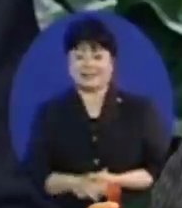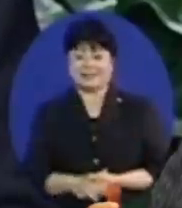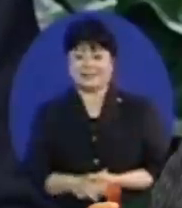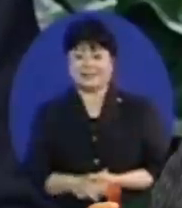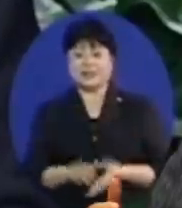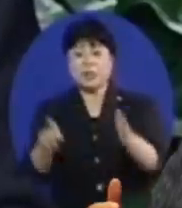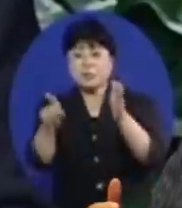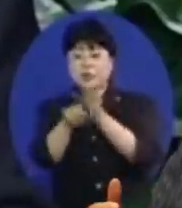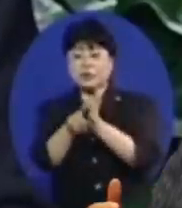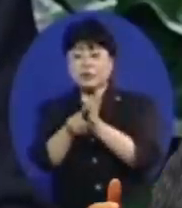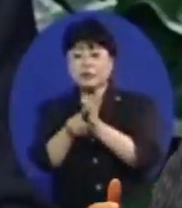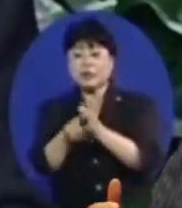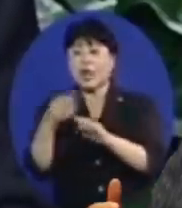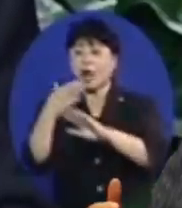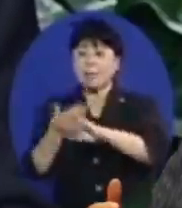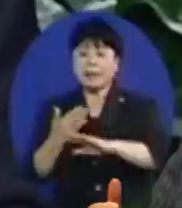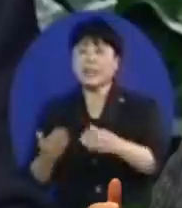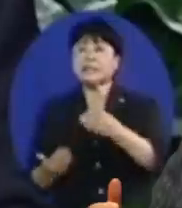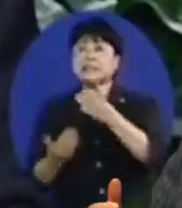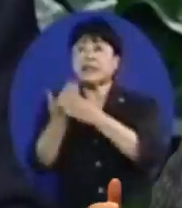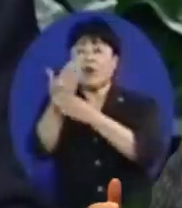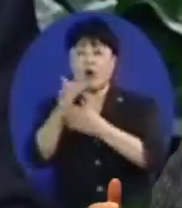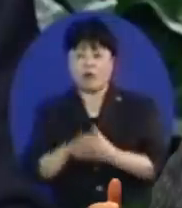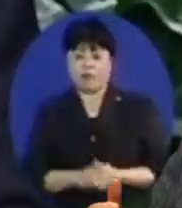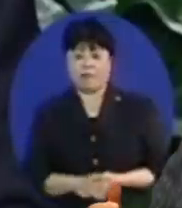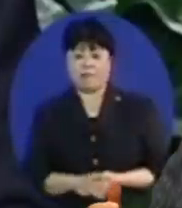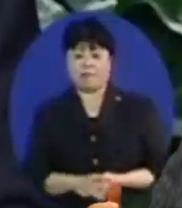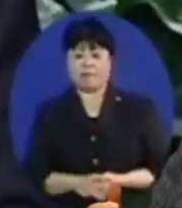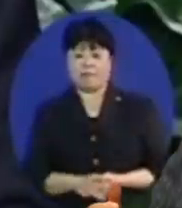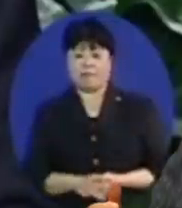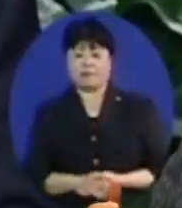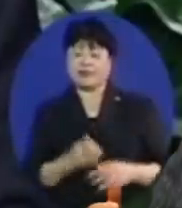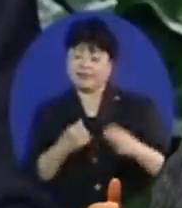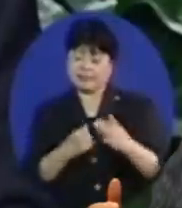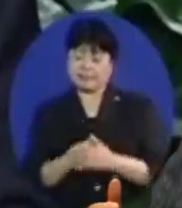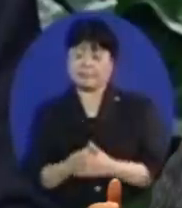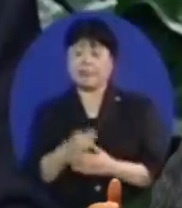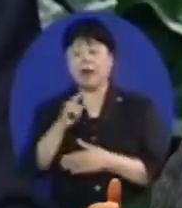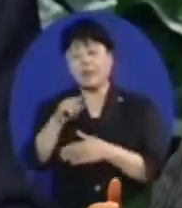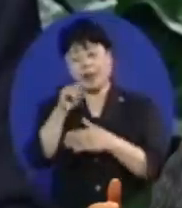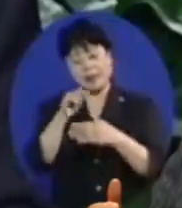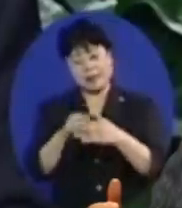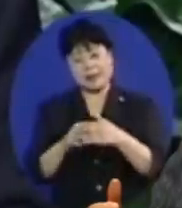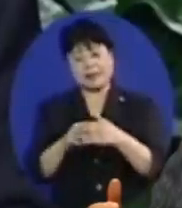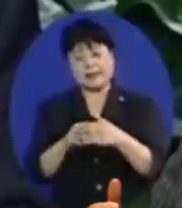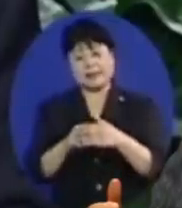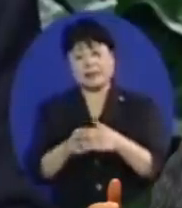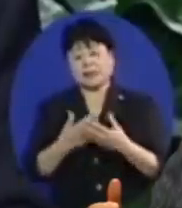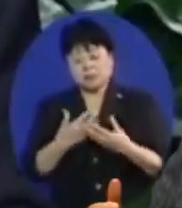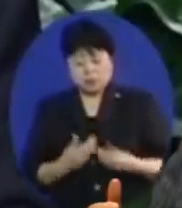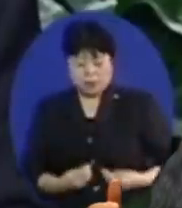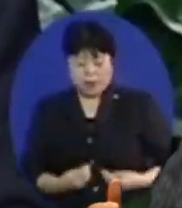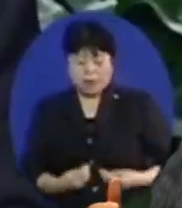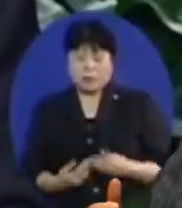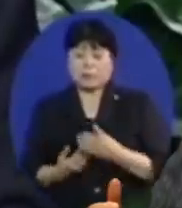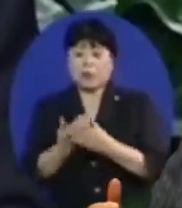우리가 믿었는데 정반대의 일이 일어나는 것입니다. 그러니 마음에 절망할 수밖에